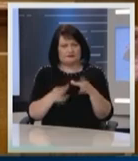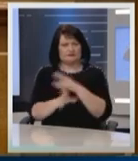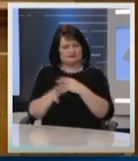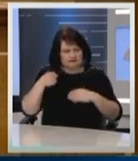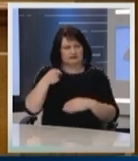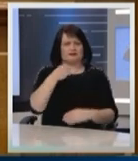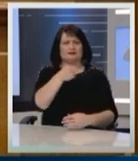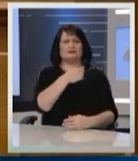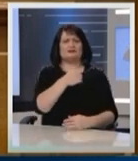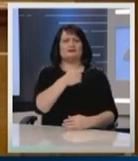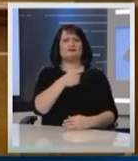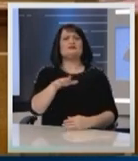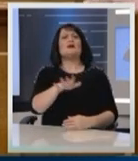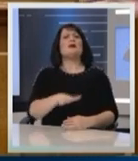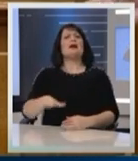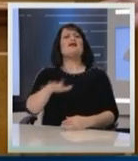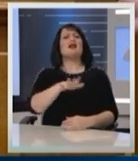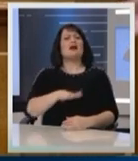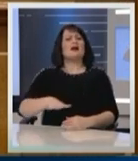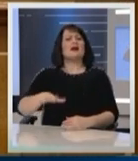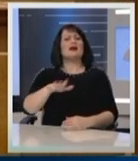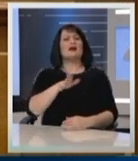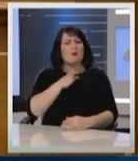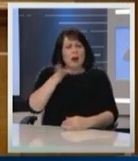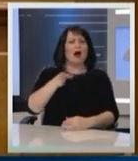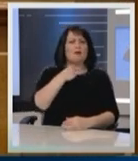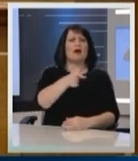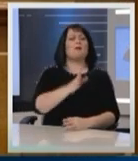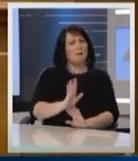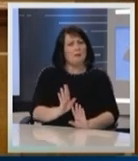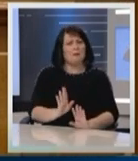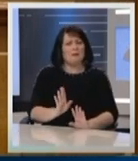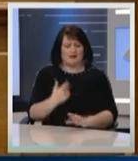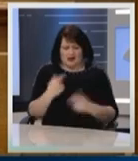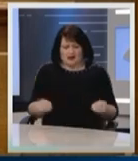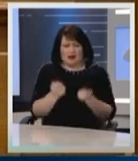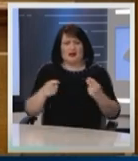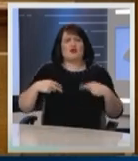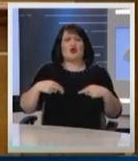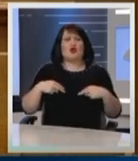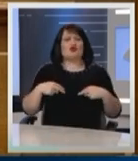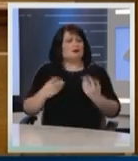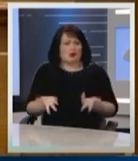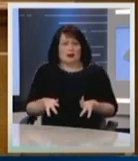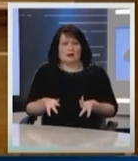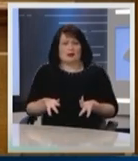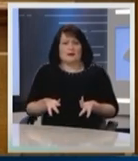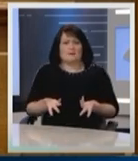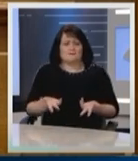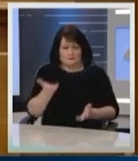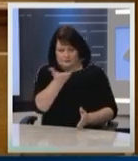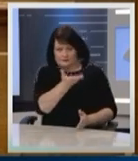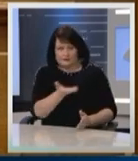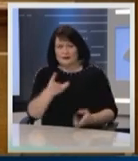πήγε στην περιφέρεια να βαρέσει. Τι γίνεται, ο υπουργός που είναι?